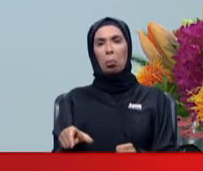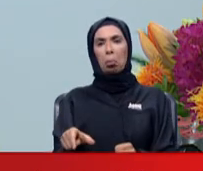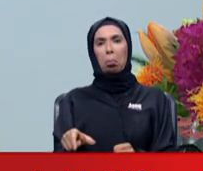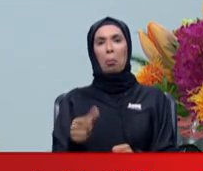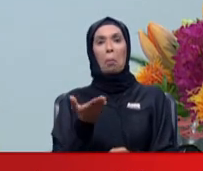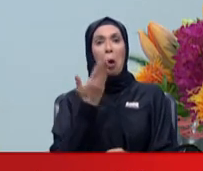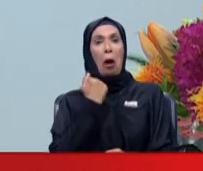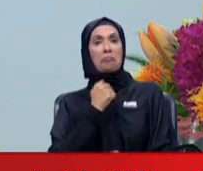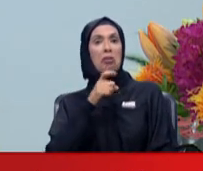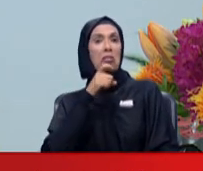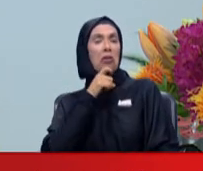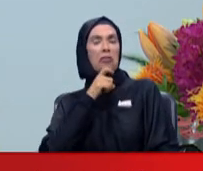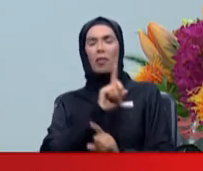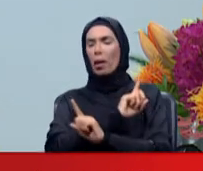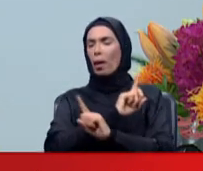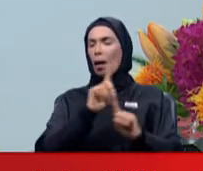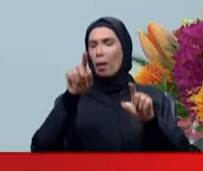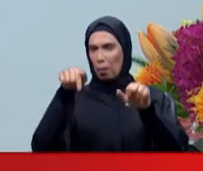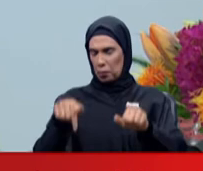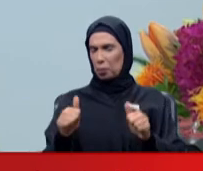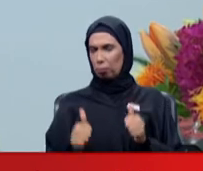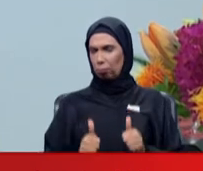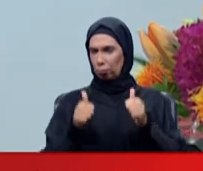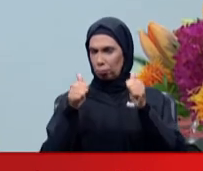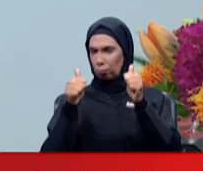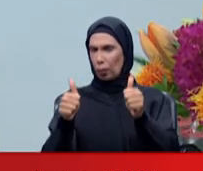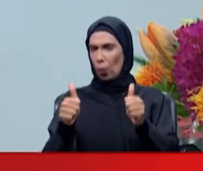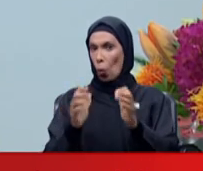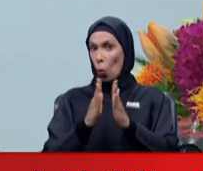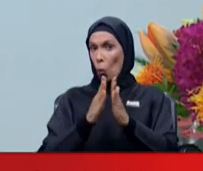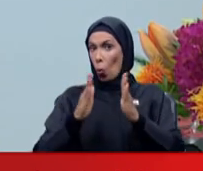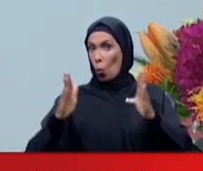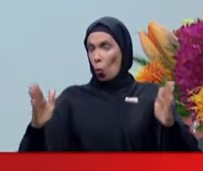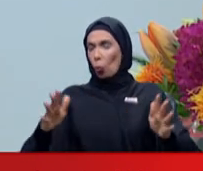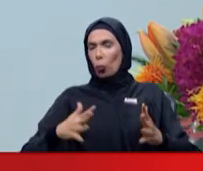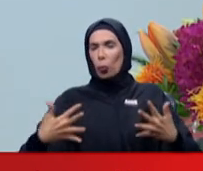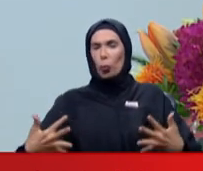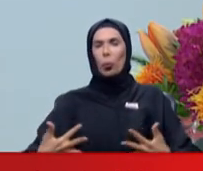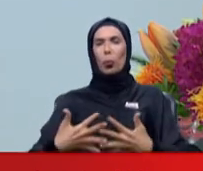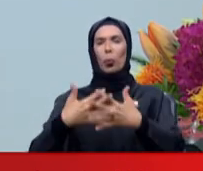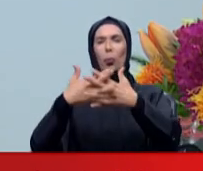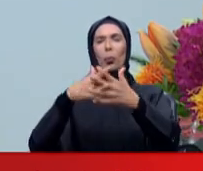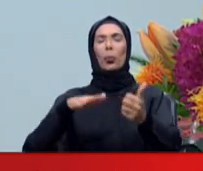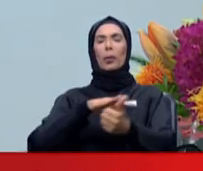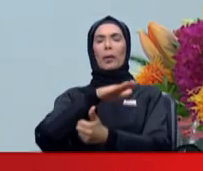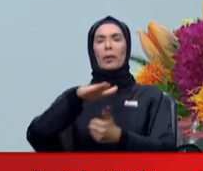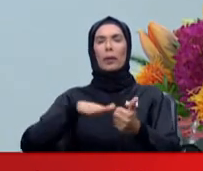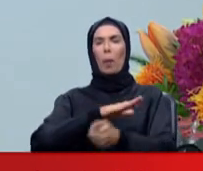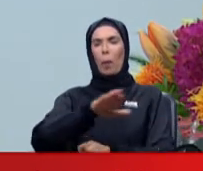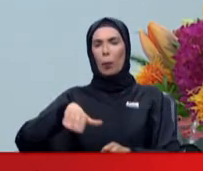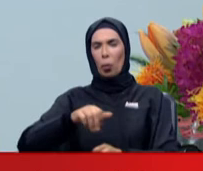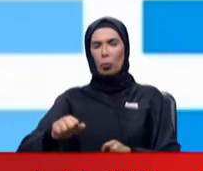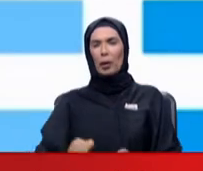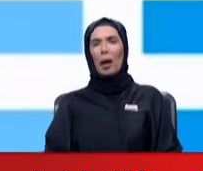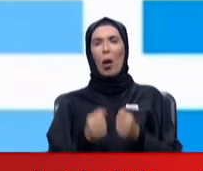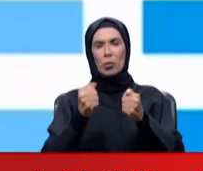مهمش، وكان عندها يعني قدرة ولياقة فائقة في التأقلم والتكيف مع كل ظرف وطني سواء في الشدة أو